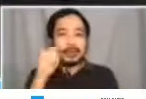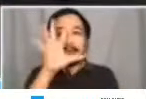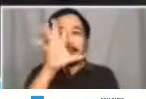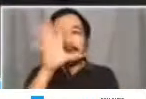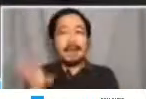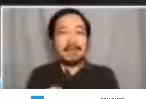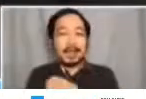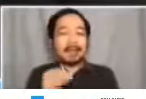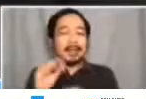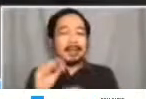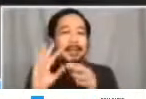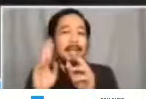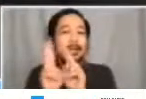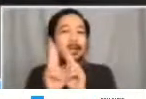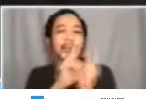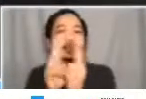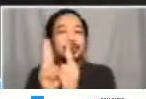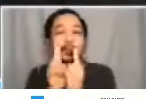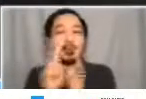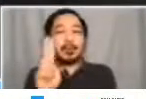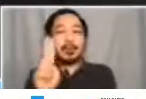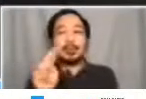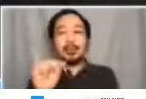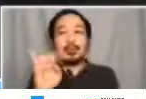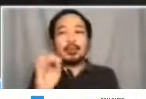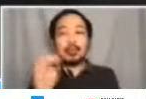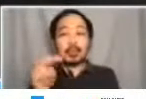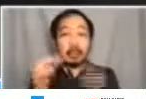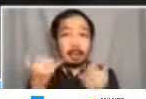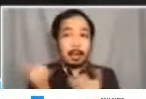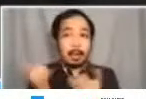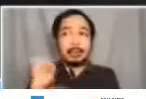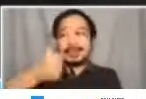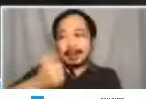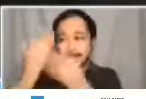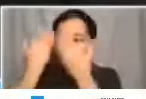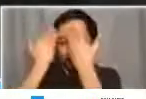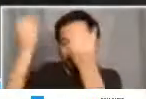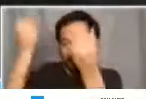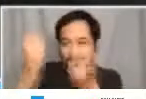na-record na in Morocco? At ilan po sa mga ito ang Pilipino?